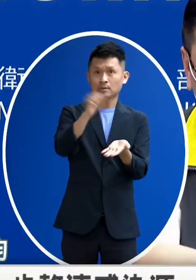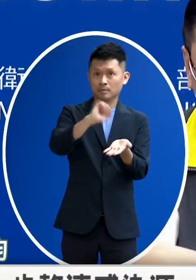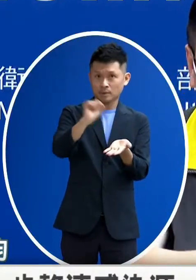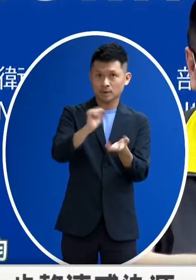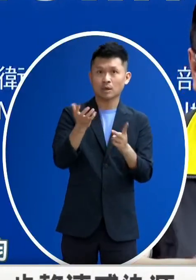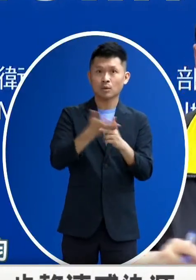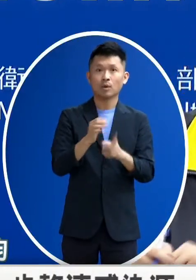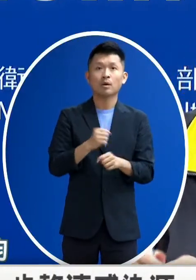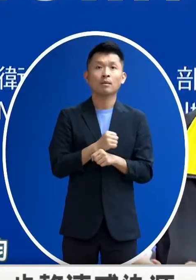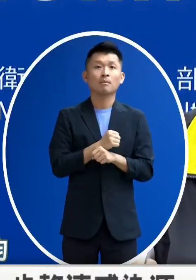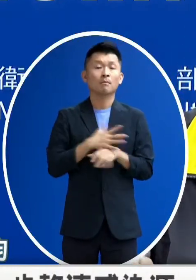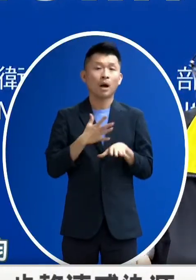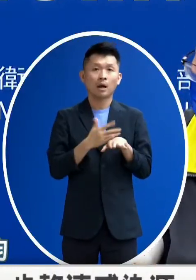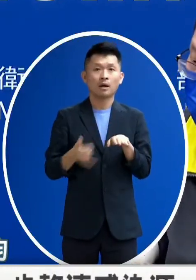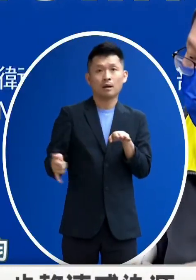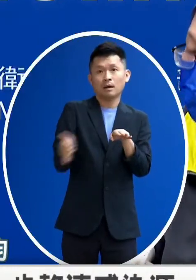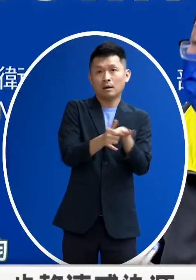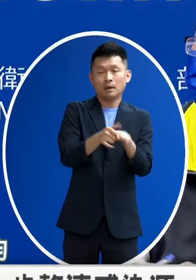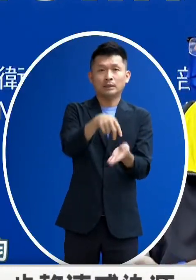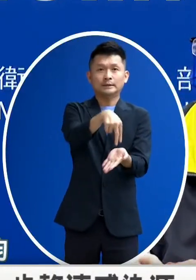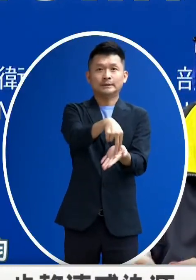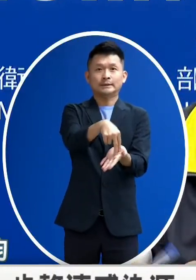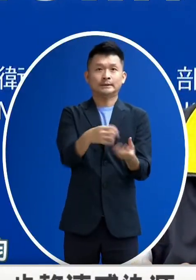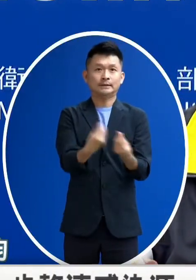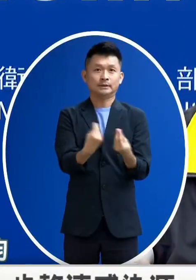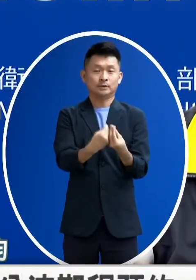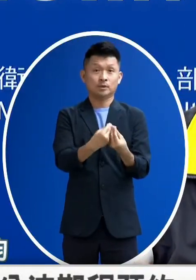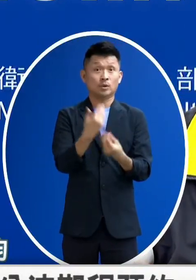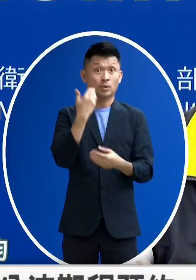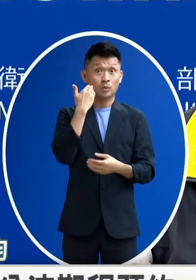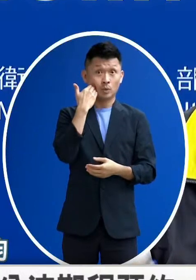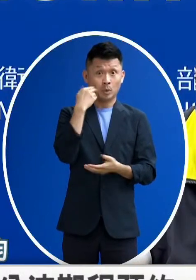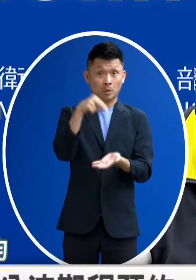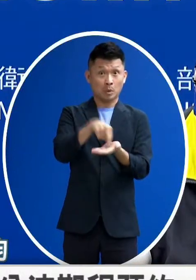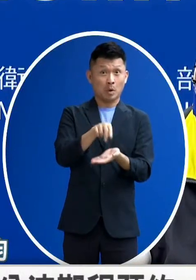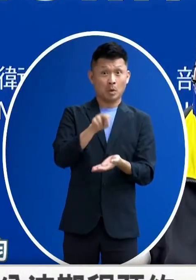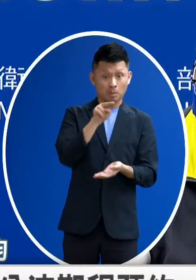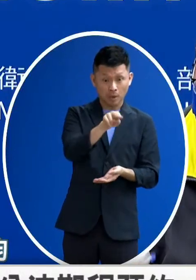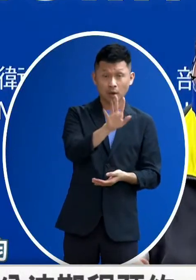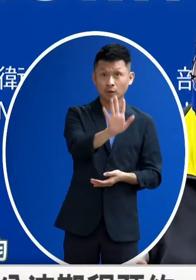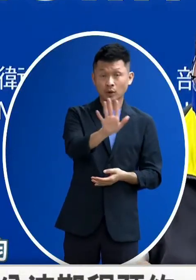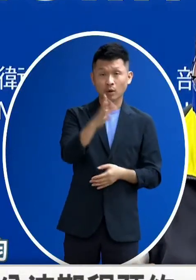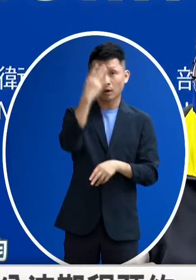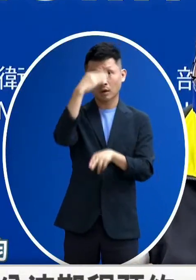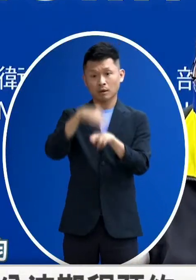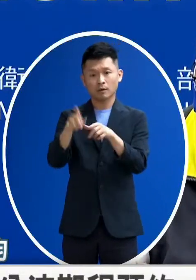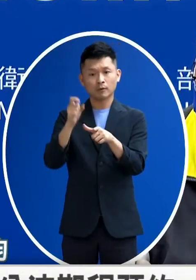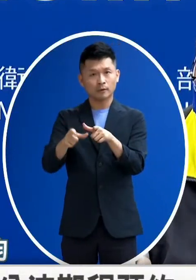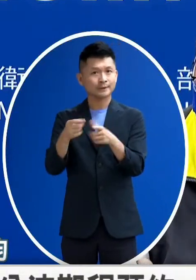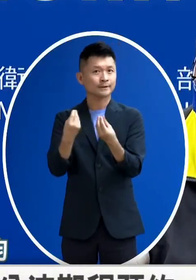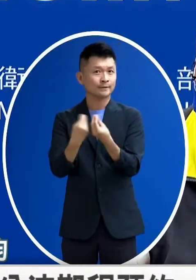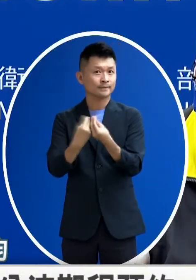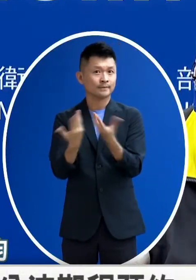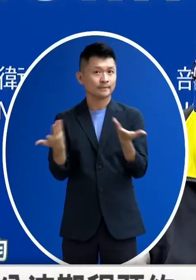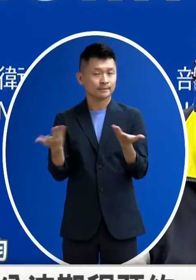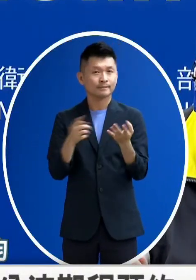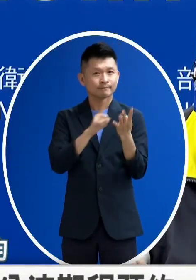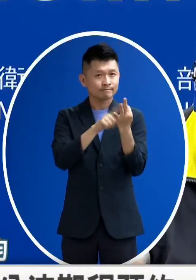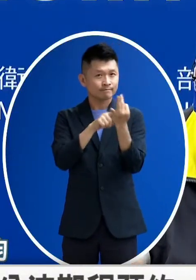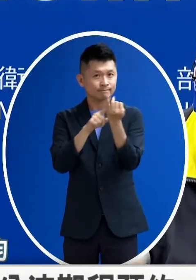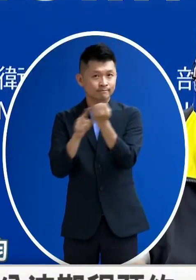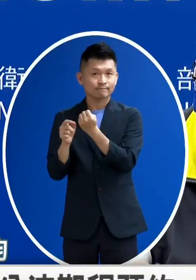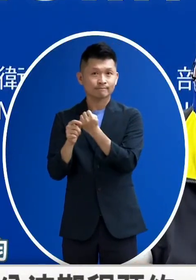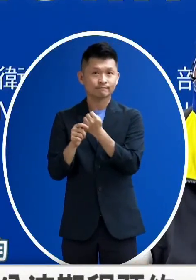人就是误到车厢上，然后站立在那边，然后如果有人发生站立的时候，高铁会如何处置哈？所以这相关的一